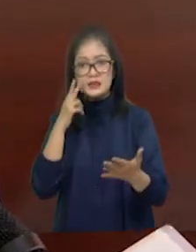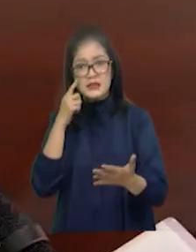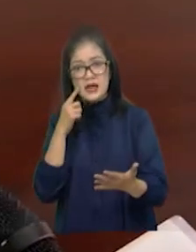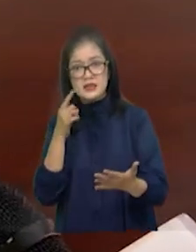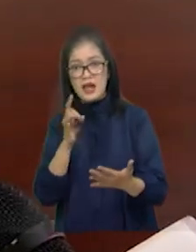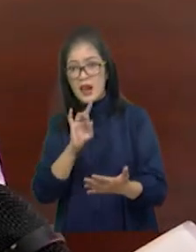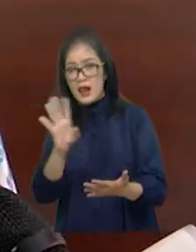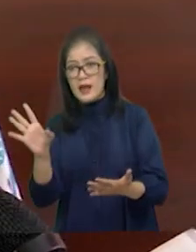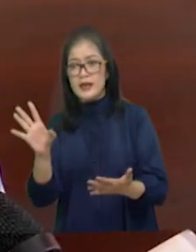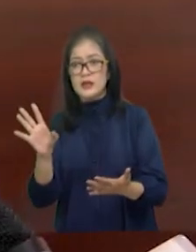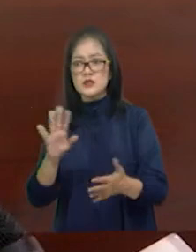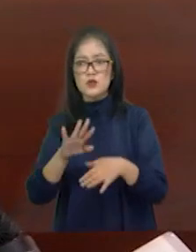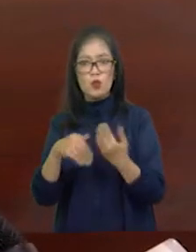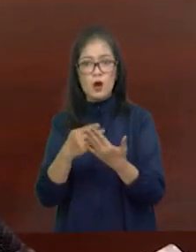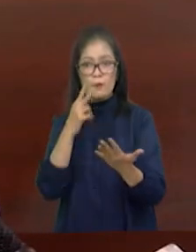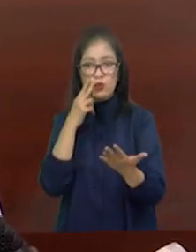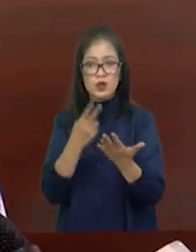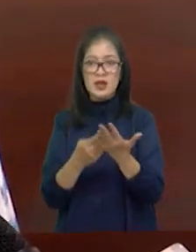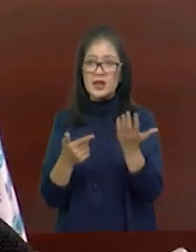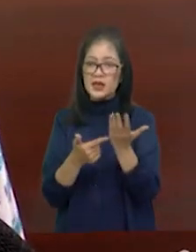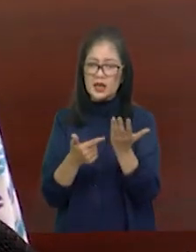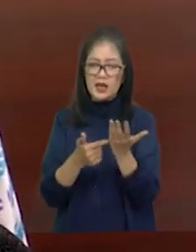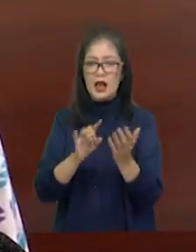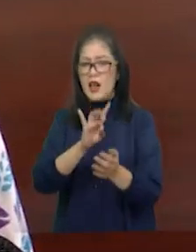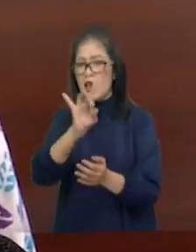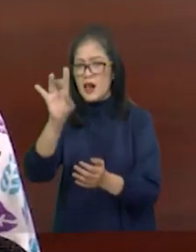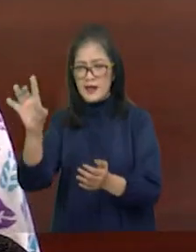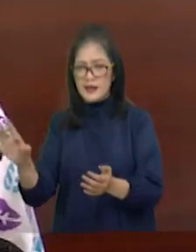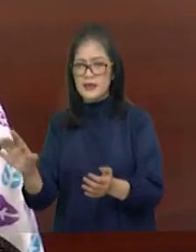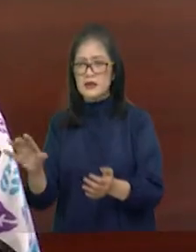komunikasi di antara mereka gitu. Tapi kalau dari keterangan yang ada sekarang, kita belum bisa menyimpulkan.